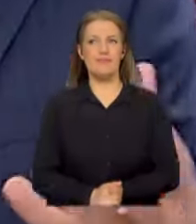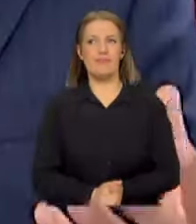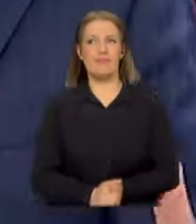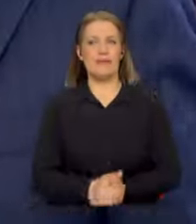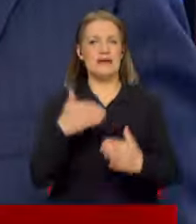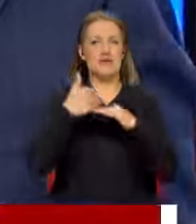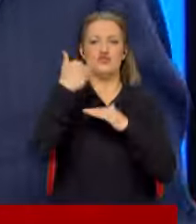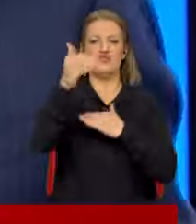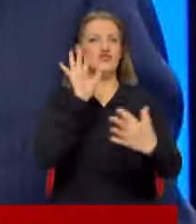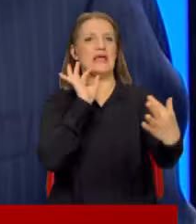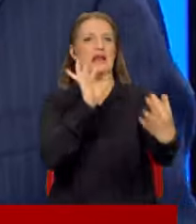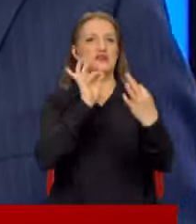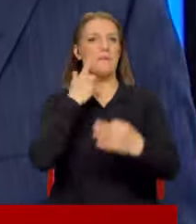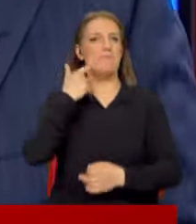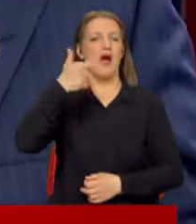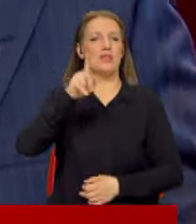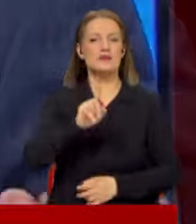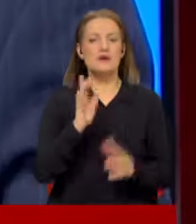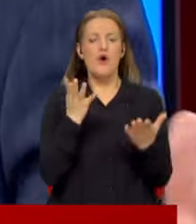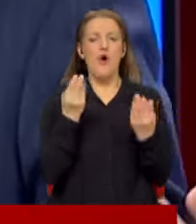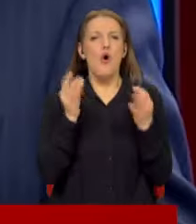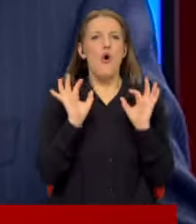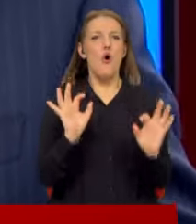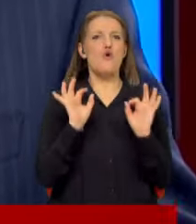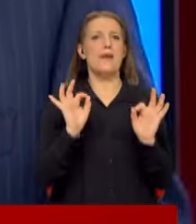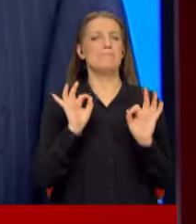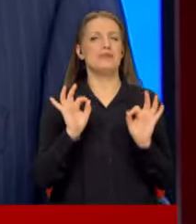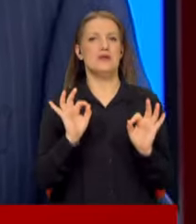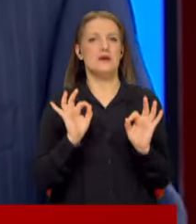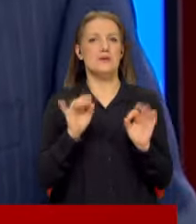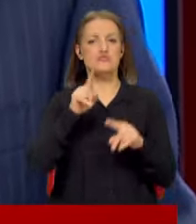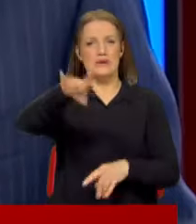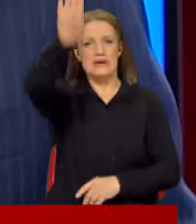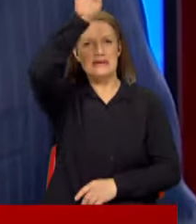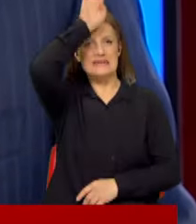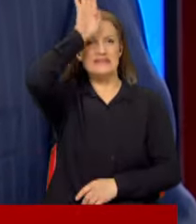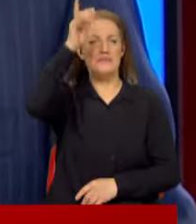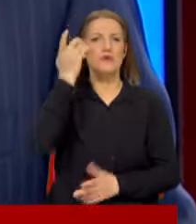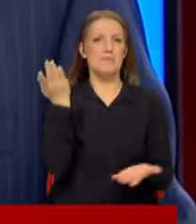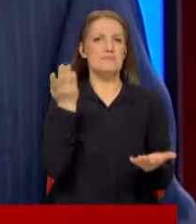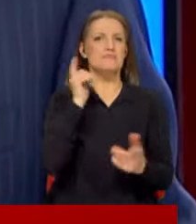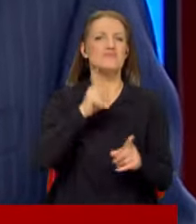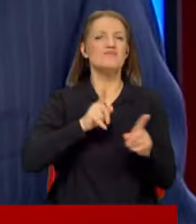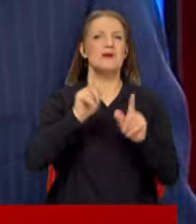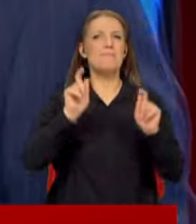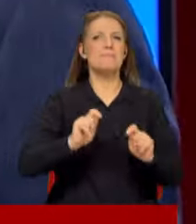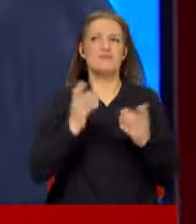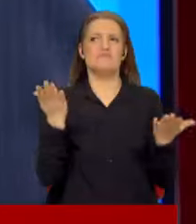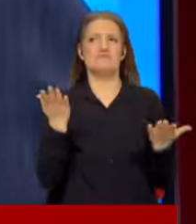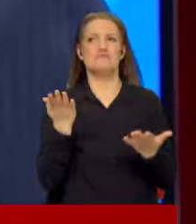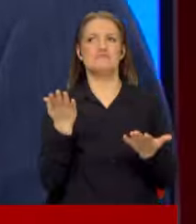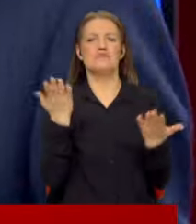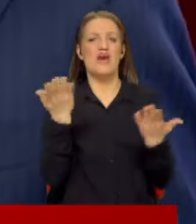Dış İlişkiler Bakanlığı ya o kadar önemli bir mevzi ki yani. Bunun İstanbul'da propaganda yapması icap verici bir durum.